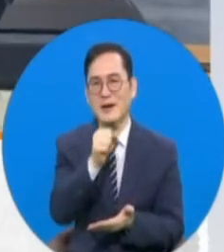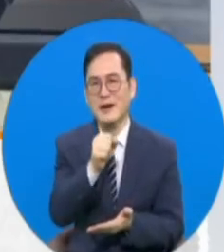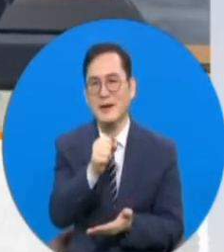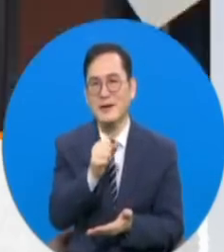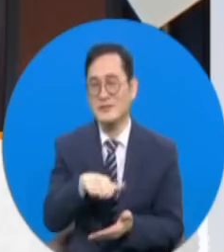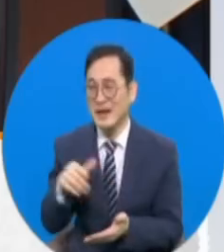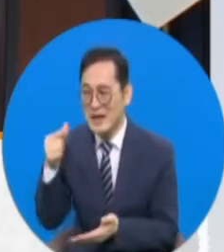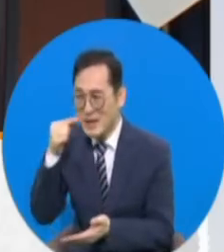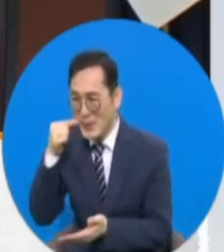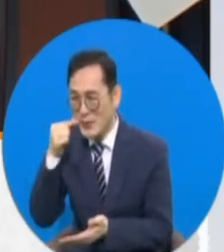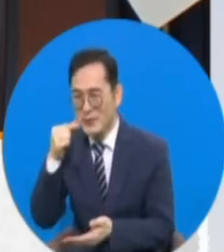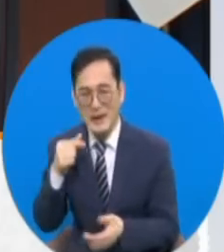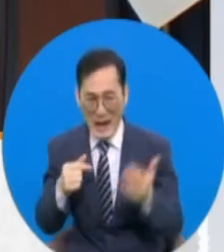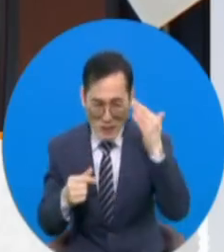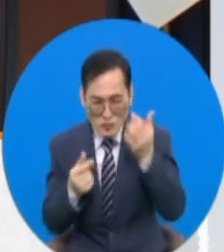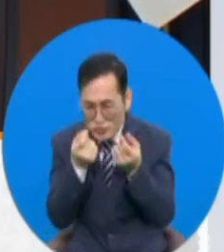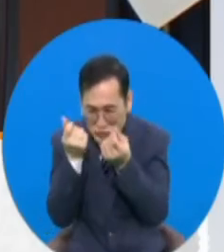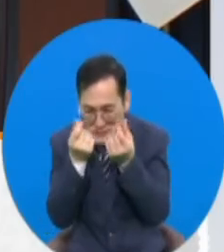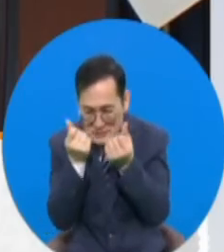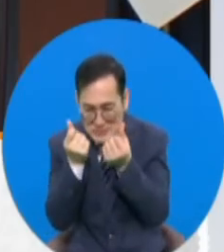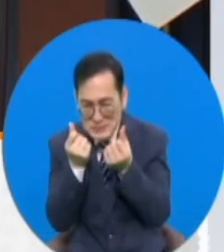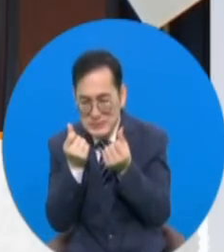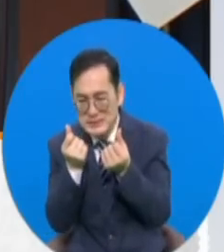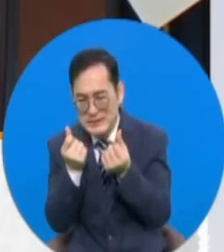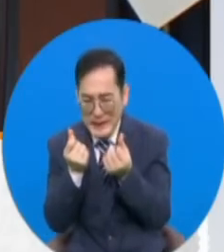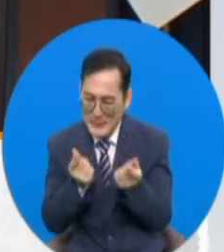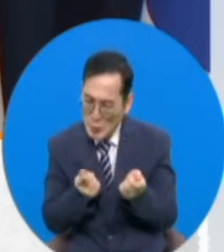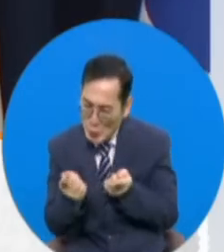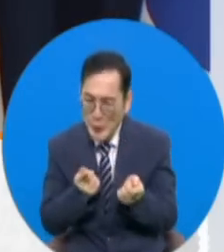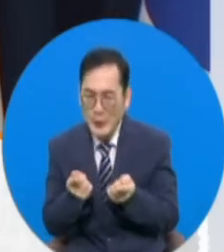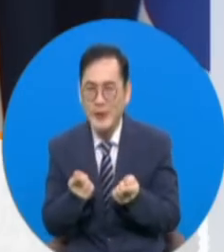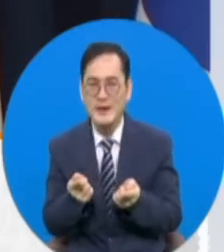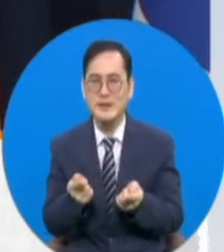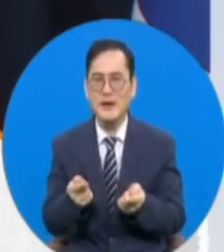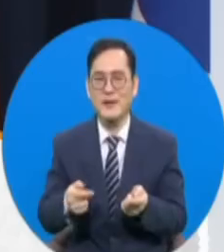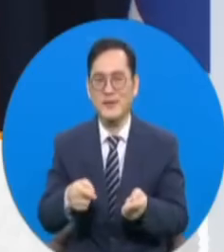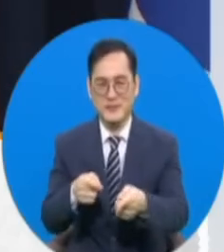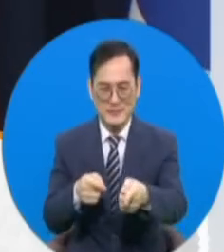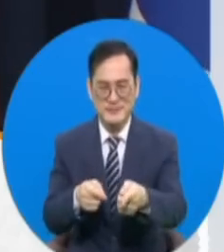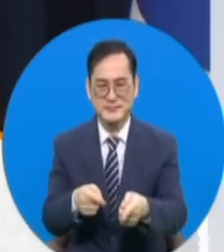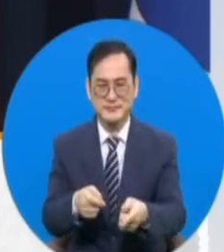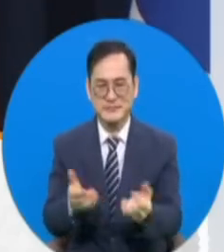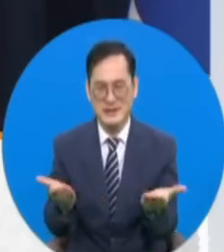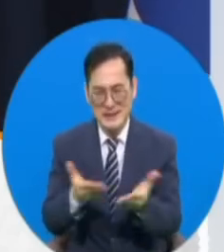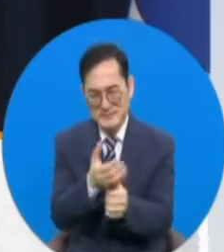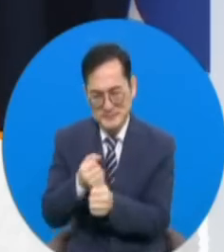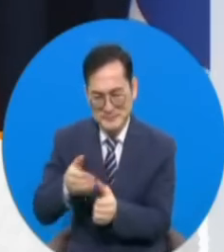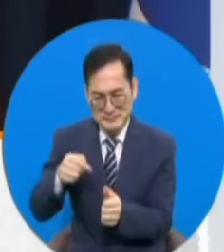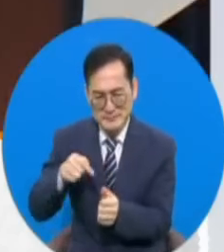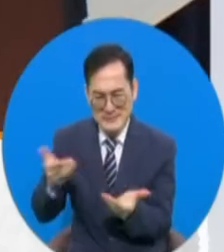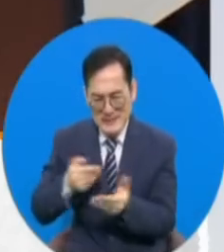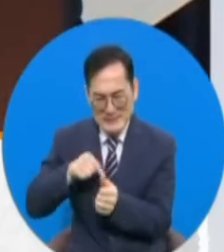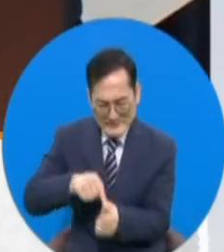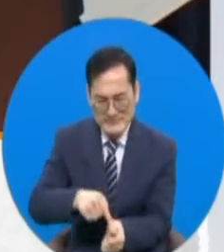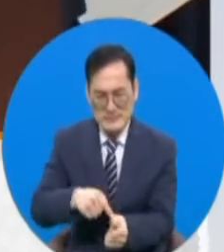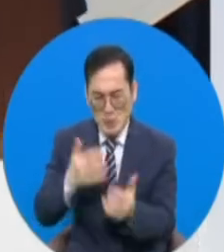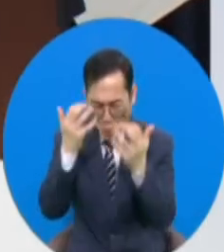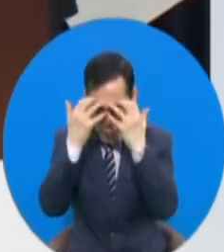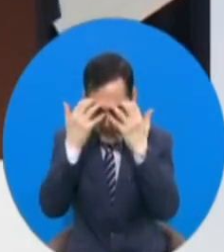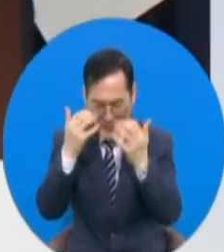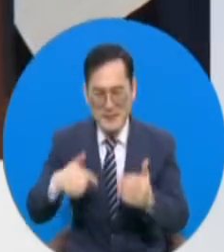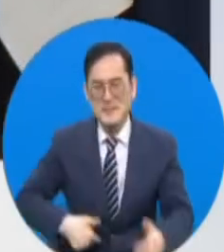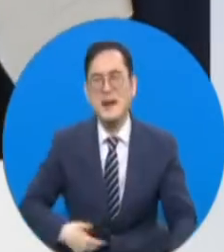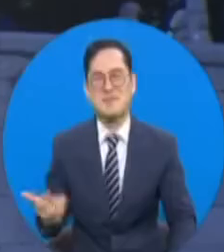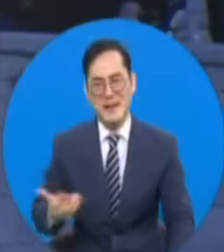그럼에도 불구하고 어느 정도는 성의를 표시한 것이 아닌가 그렇게 평가하고 싶습니다 가슴이 아프다라는 사실상의 유감